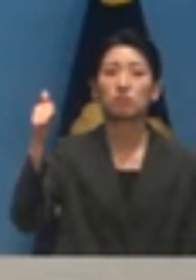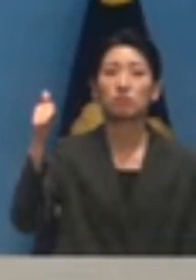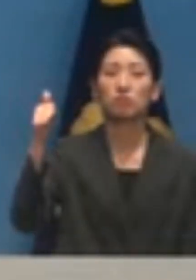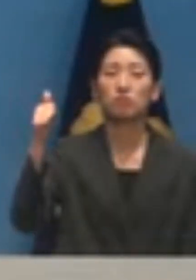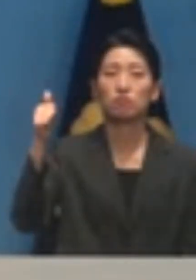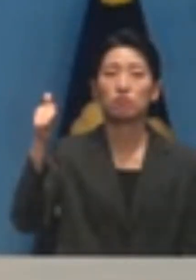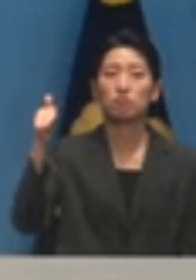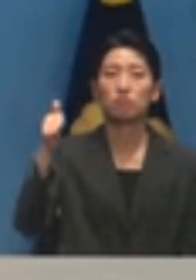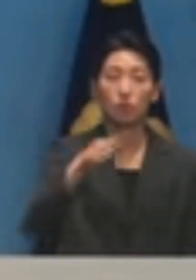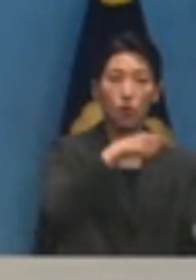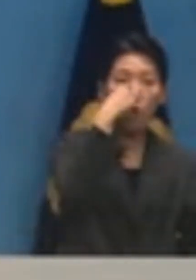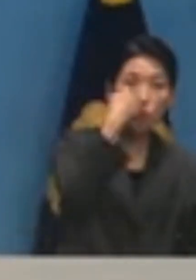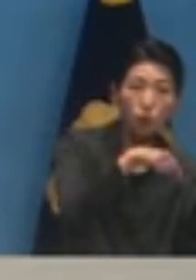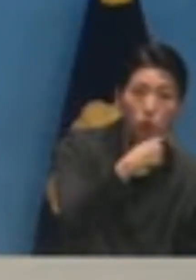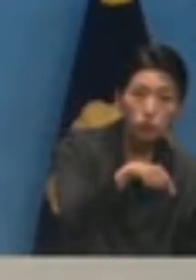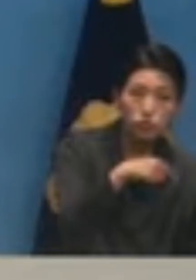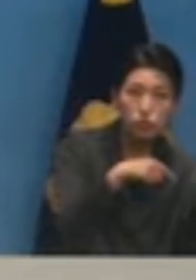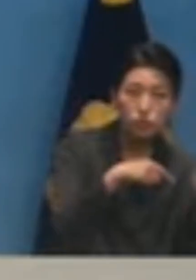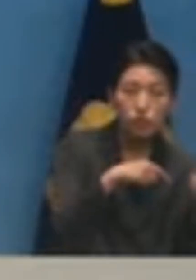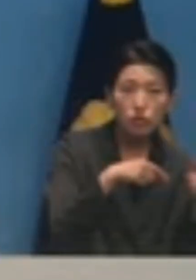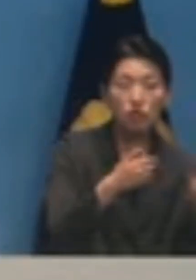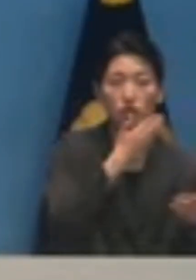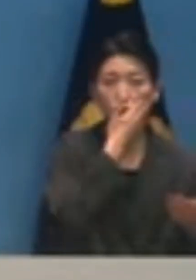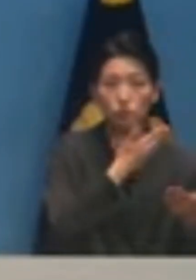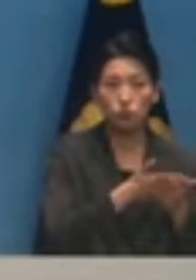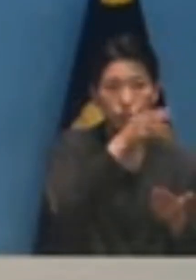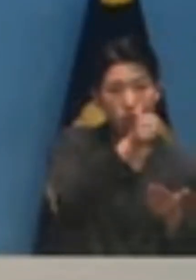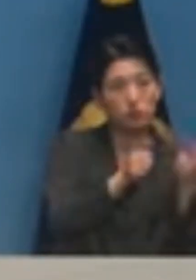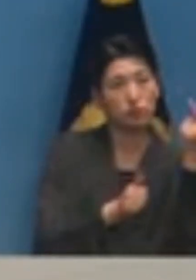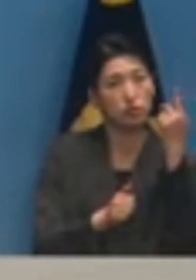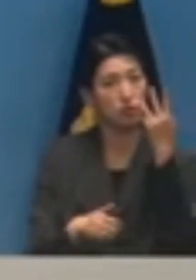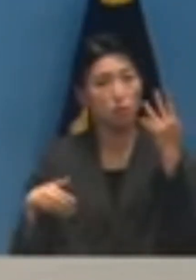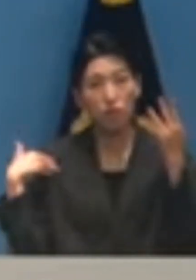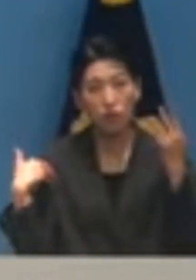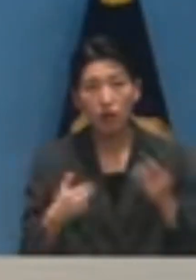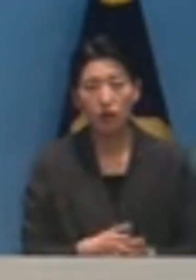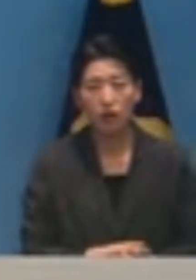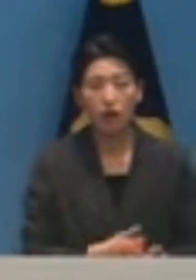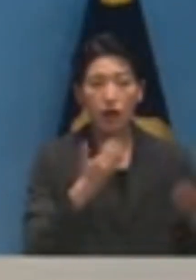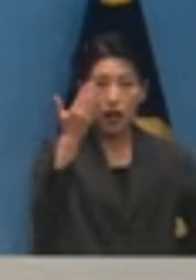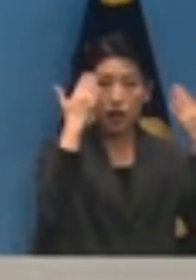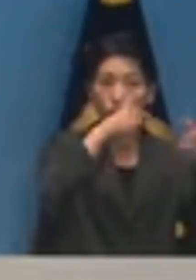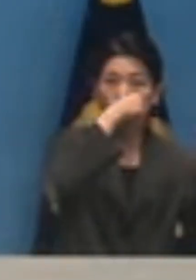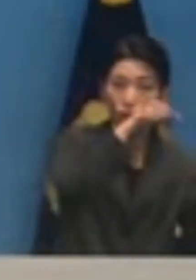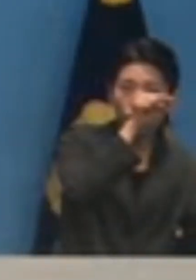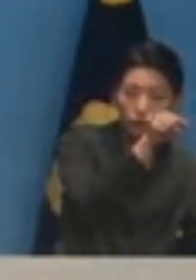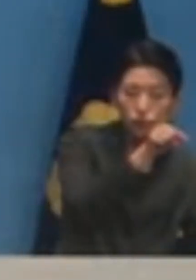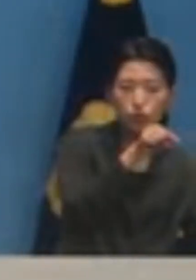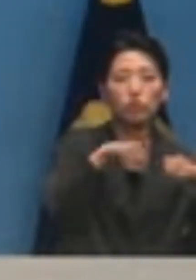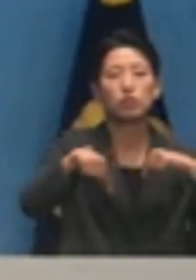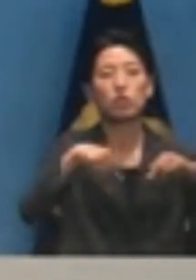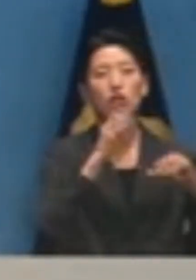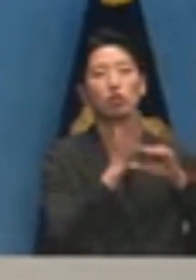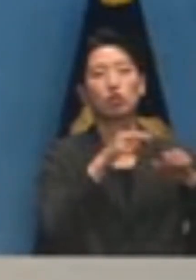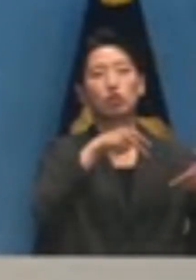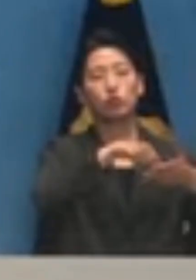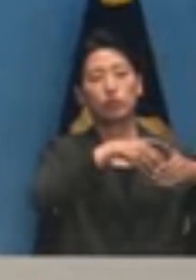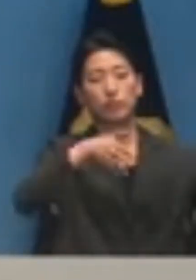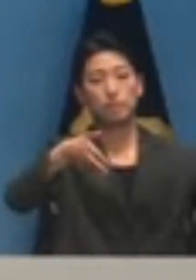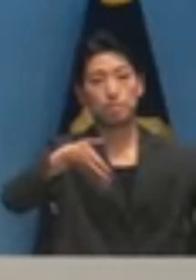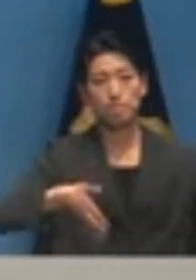후보는 교육 3주체도 모릅니까? 학교 교육은 정치적 중립성을 가질 때